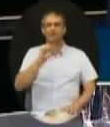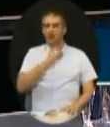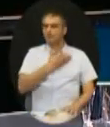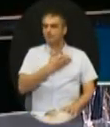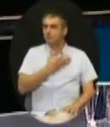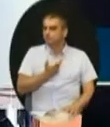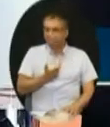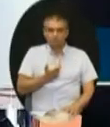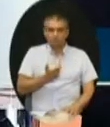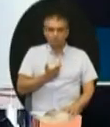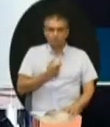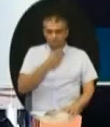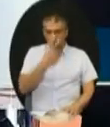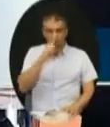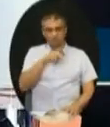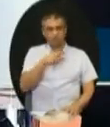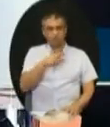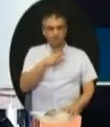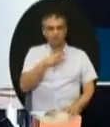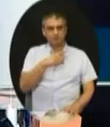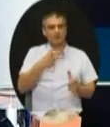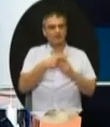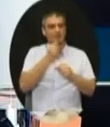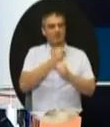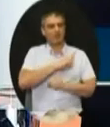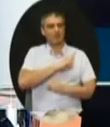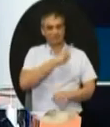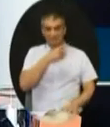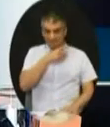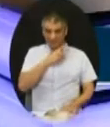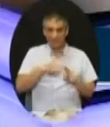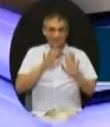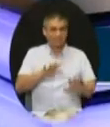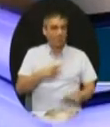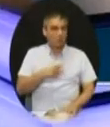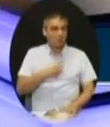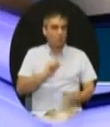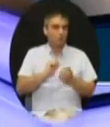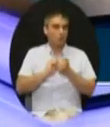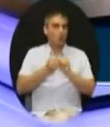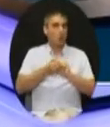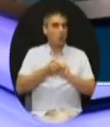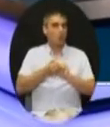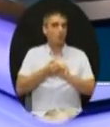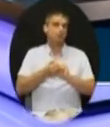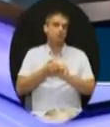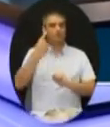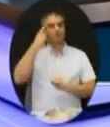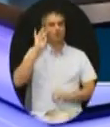סבטלובה, שאת מסתכלת על הלייבור האנגלי, זאת גזענות או